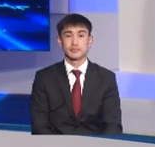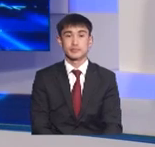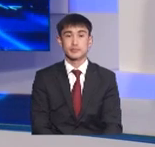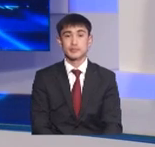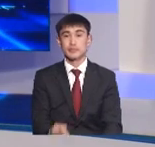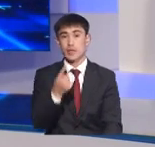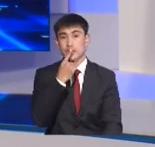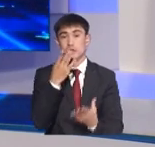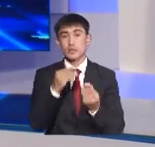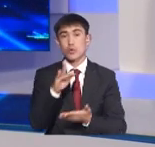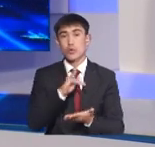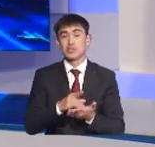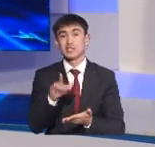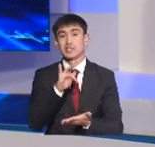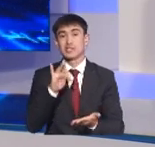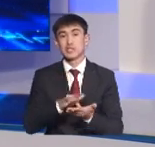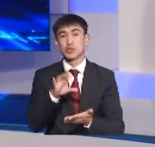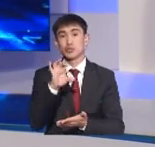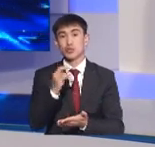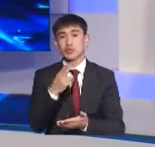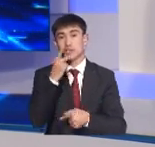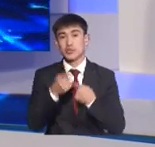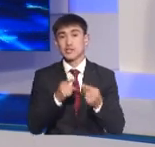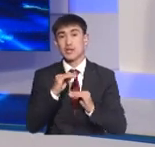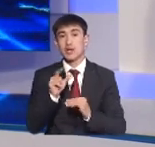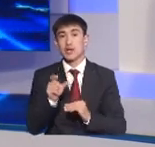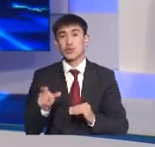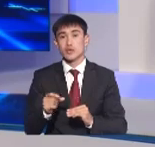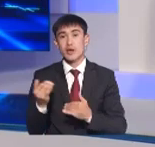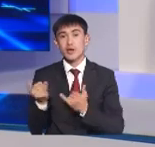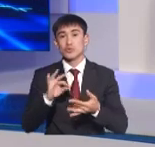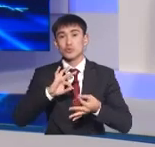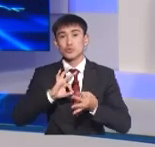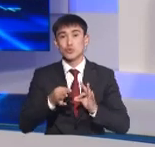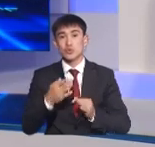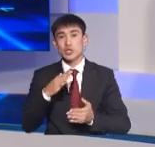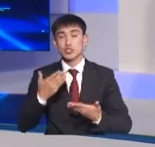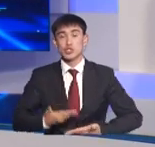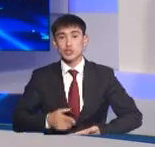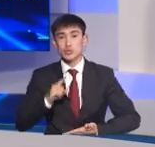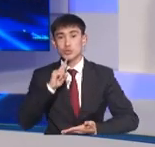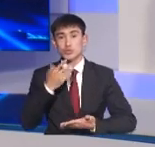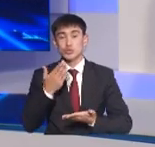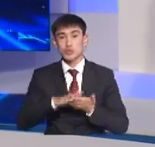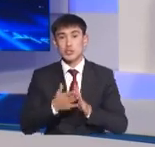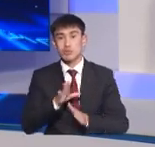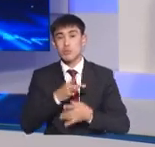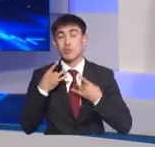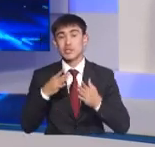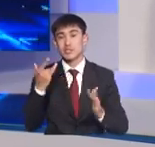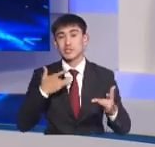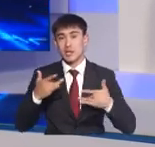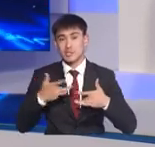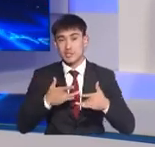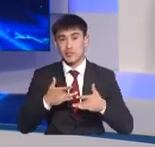в преддверии дня города в центре социальной адаптации для людей оказавшихся в трудной жизненной ситуации состоялся праздничный